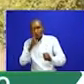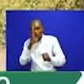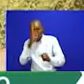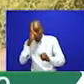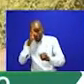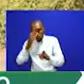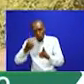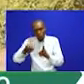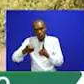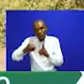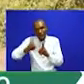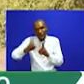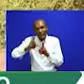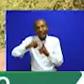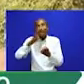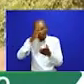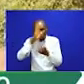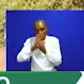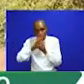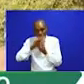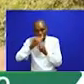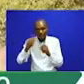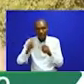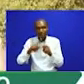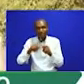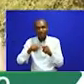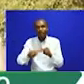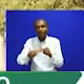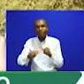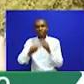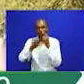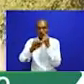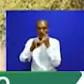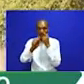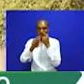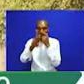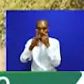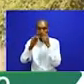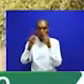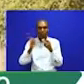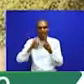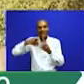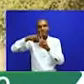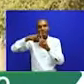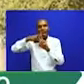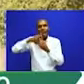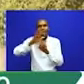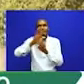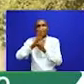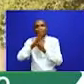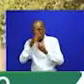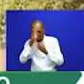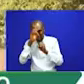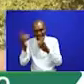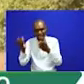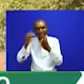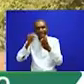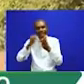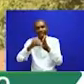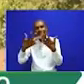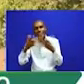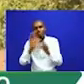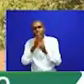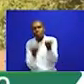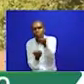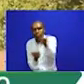seita kerenya kwae ga ga kuru kinya kwae patrol base tuta kanga tomentera basigali na ande batoe vifaa chigali